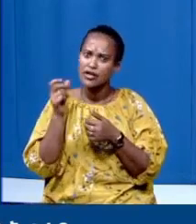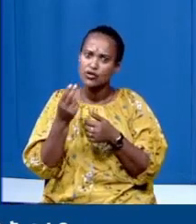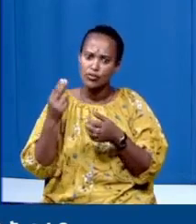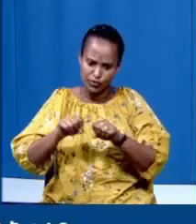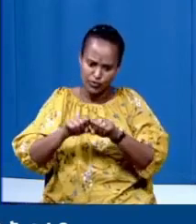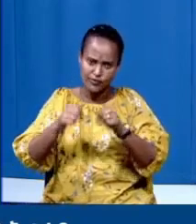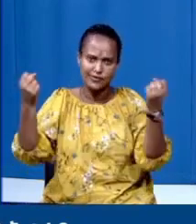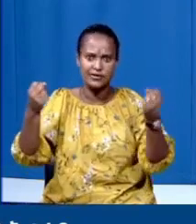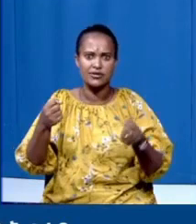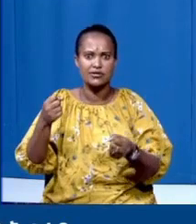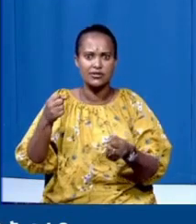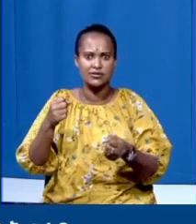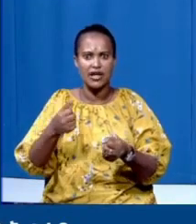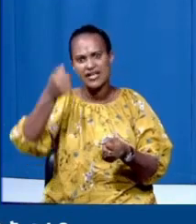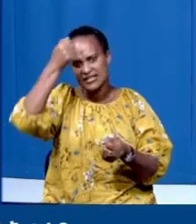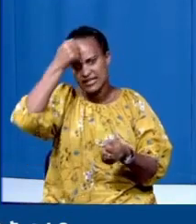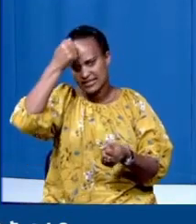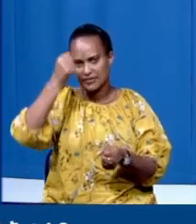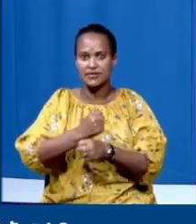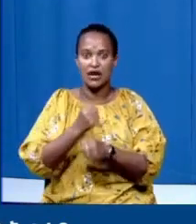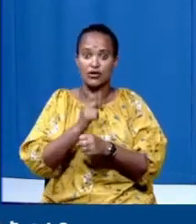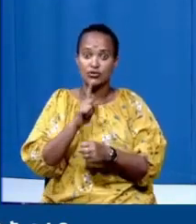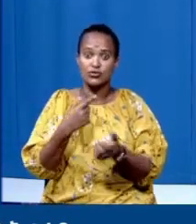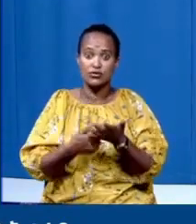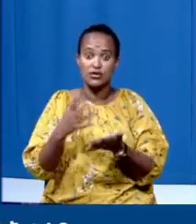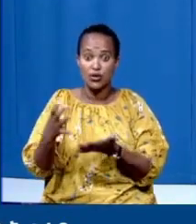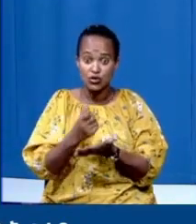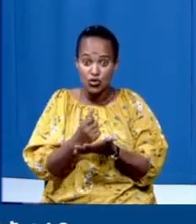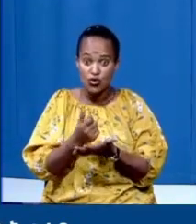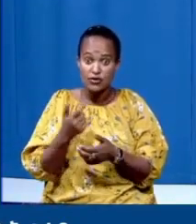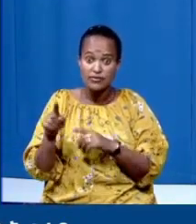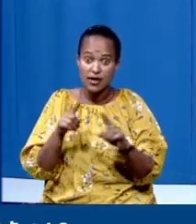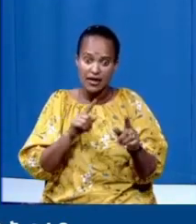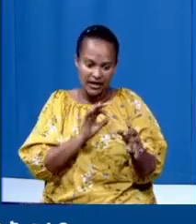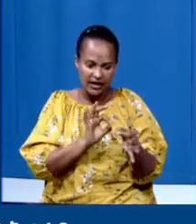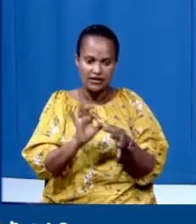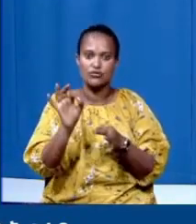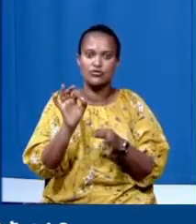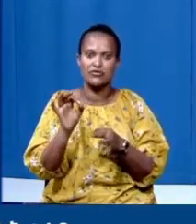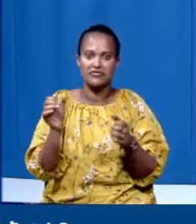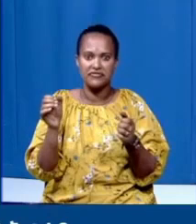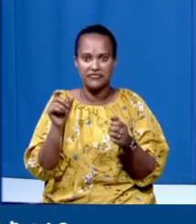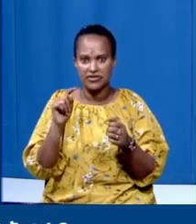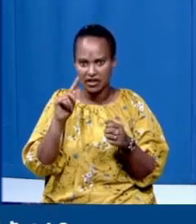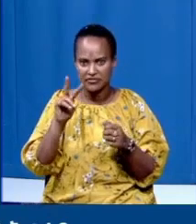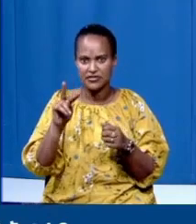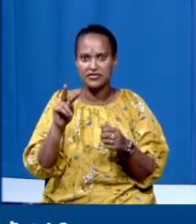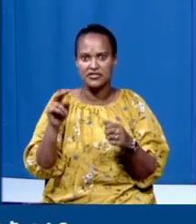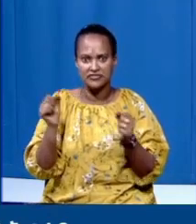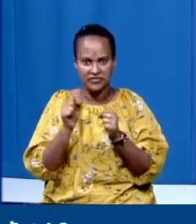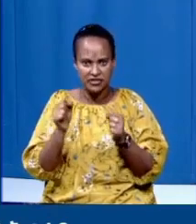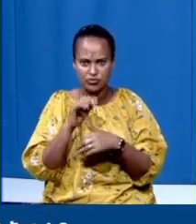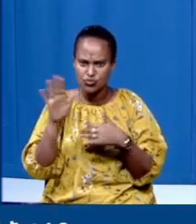ምስባር ናይ ደንቆሮ ስራሕ እቲ ዝወሰድ ወሲዱ ዘይወሰድ ድማ እቲ ዘይወስዶ ንብረት ድማ ቴሌቭዥናት ድዩ ፍሪጅ ድዩ ኮጣስ ገዛ ዝሓዞ ሓጨ